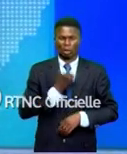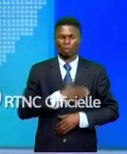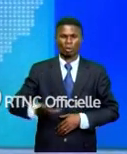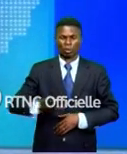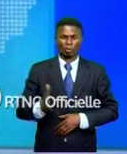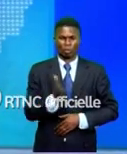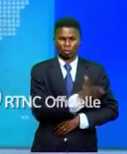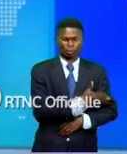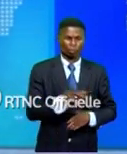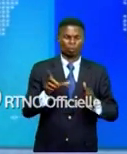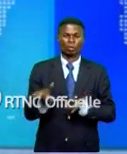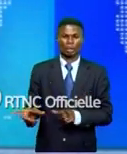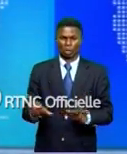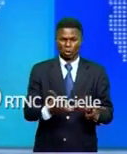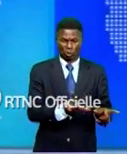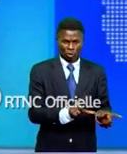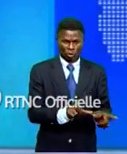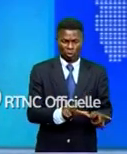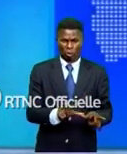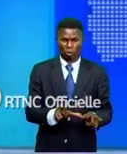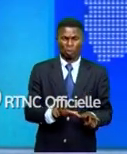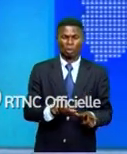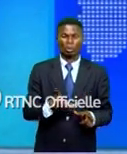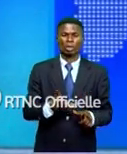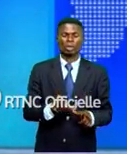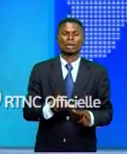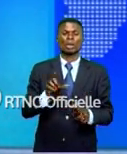Et cette question, le Lualaba serait-il désormais aux couleurs de